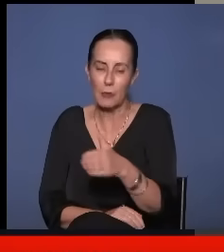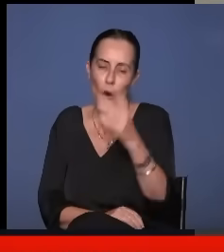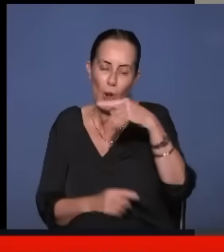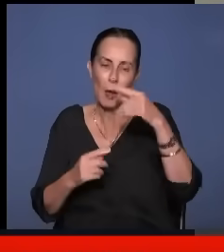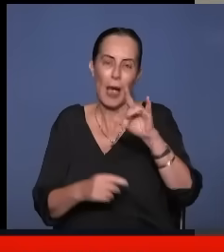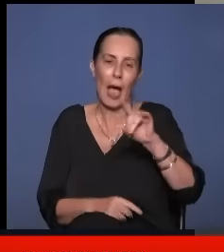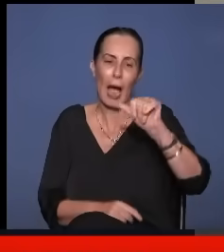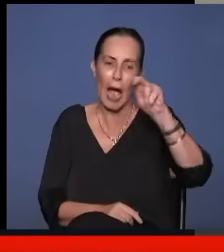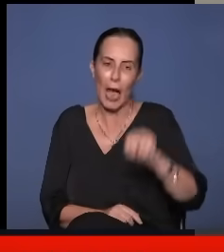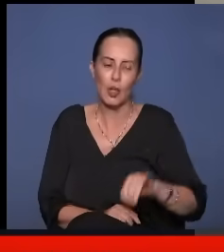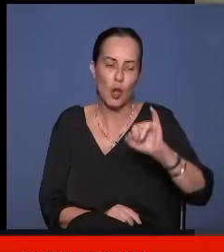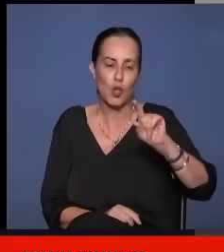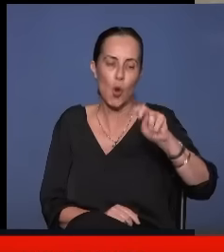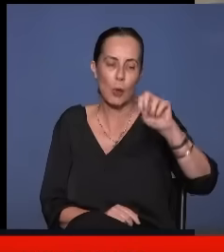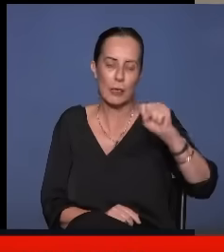ח'אן יונס, יום רגיל.